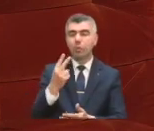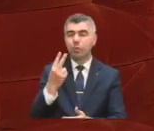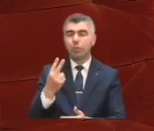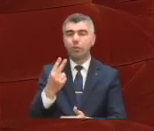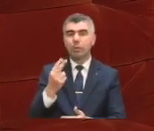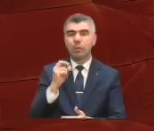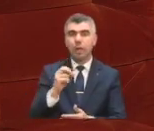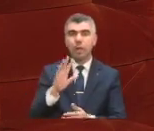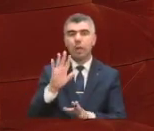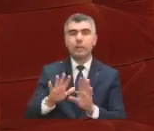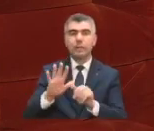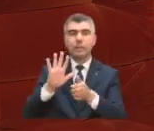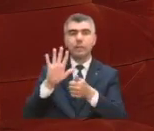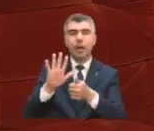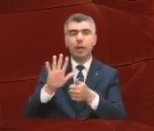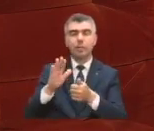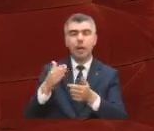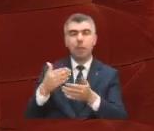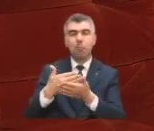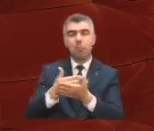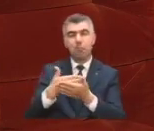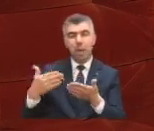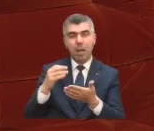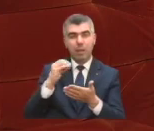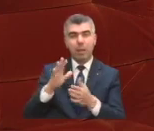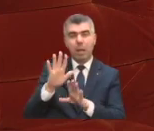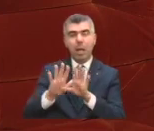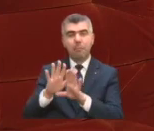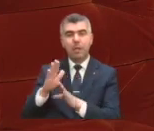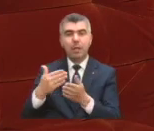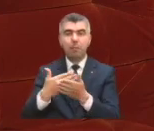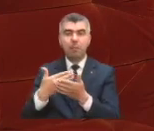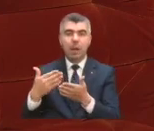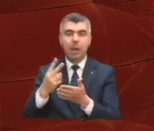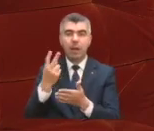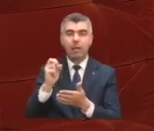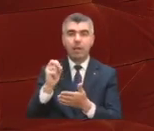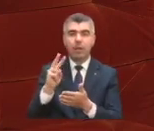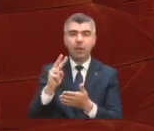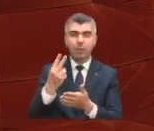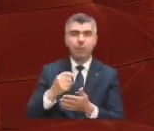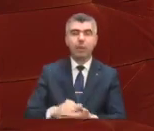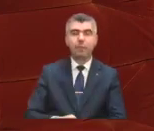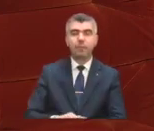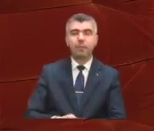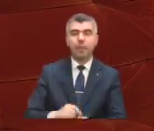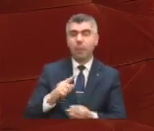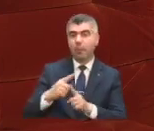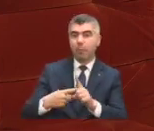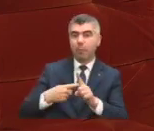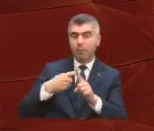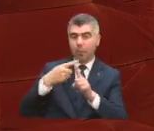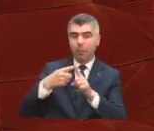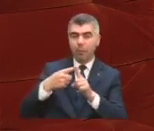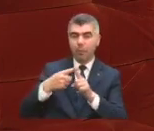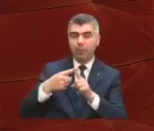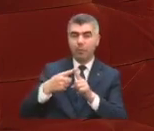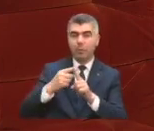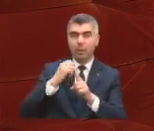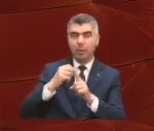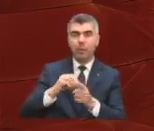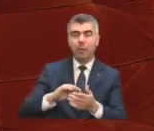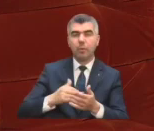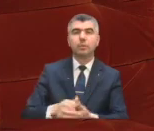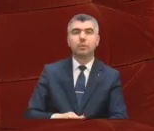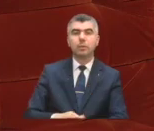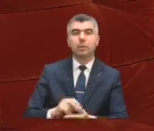ديال 16 مليار مقابل 15 مليار سنة 22، اي كاين تحسن